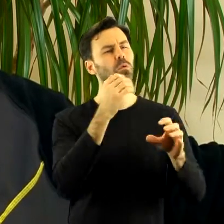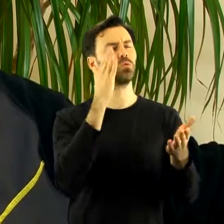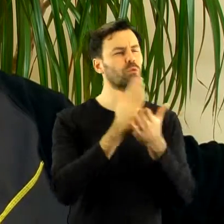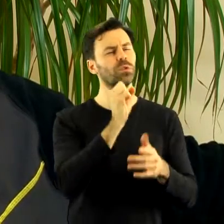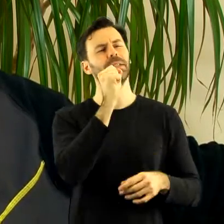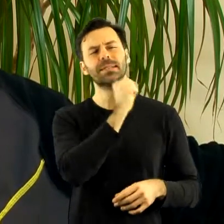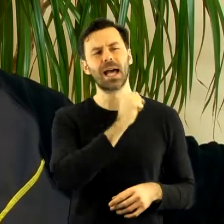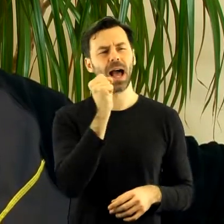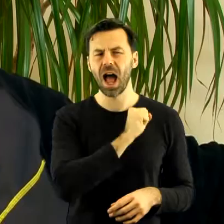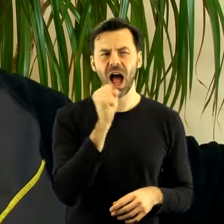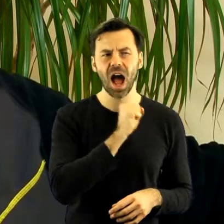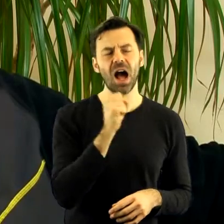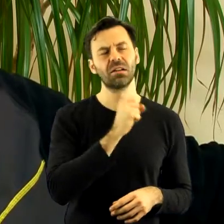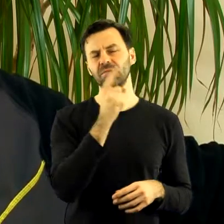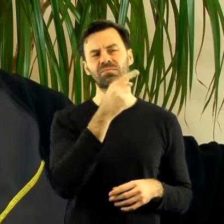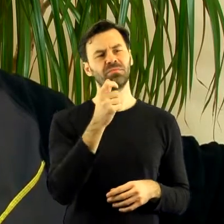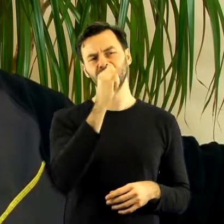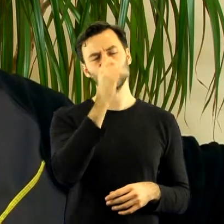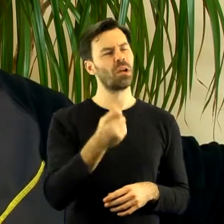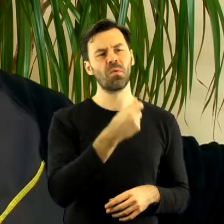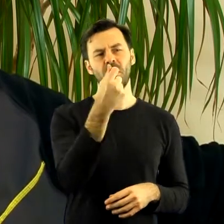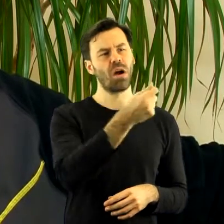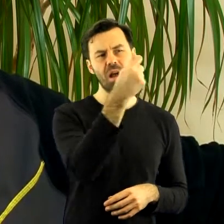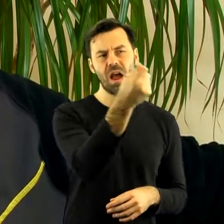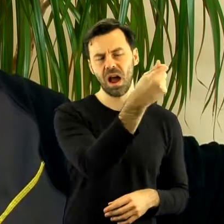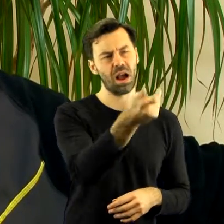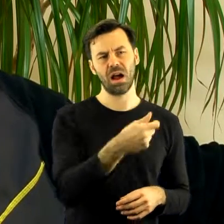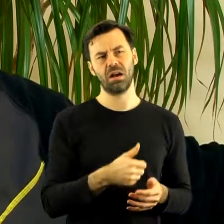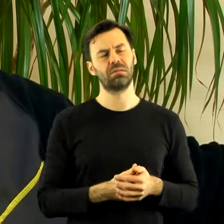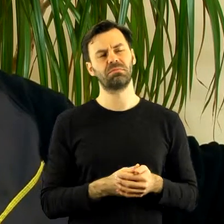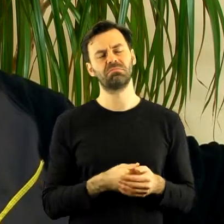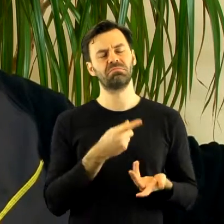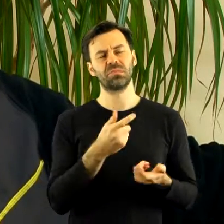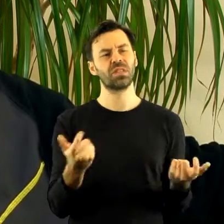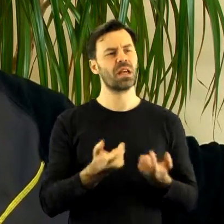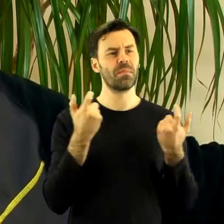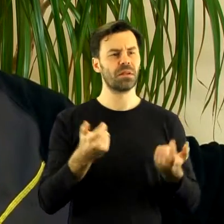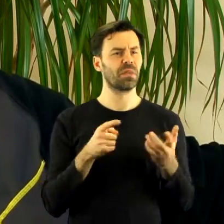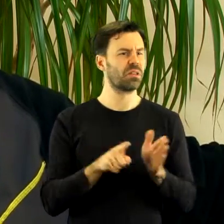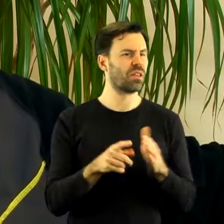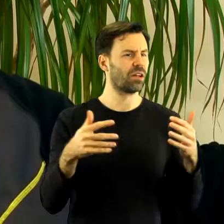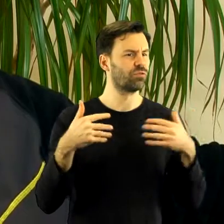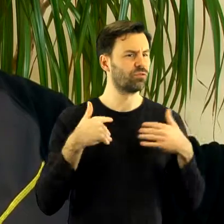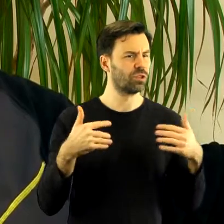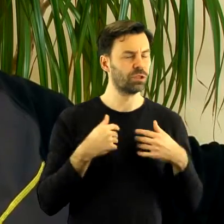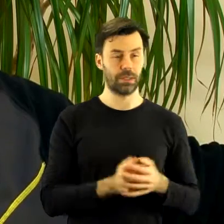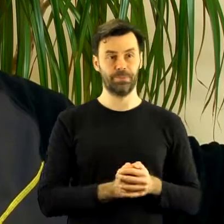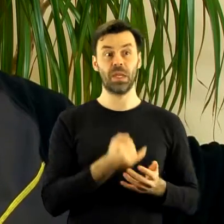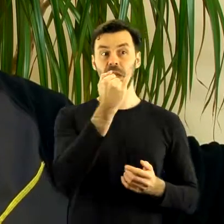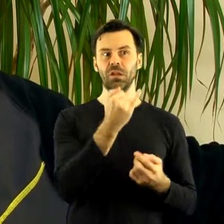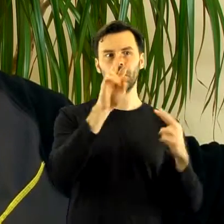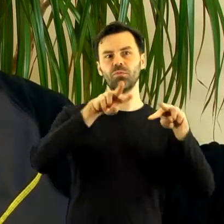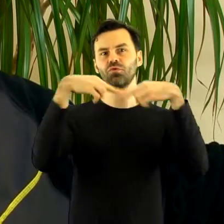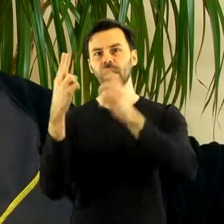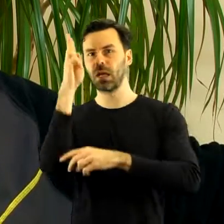bardzo złym stanie, że on się już nie nadaje do dalszej eksploatacji, że wręcz zagraża. No, dzieci to przeniosły